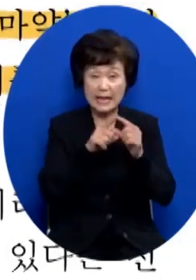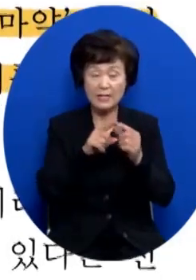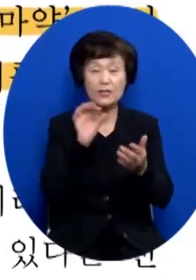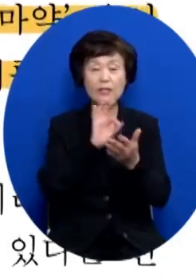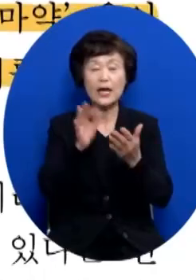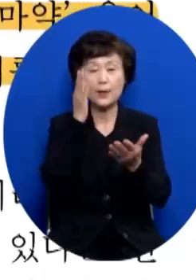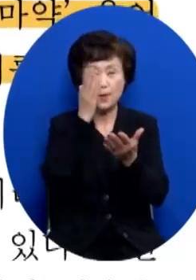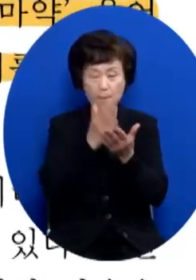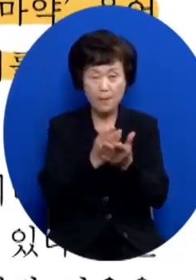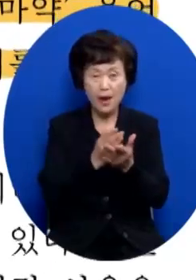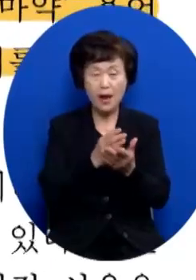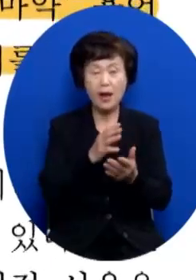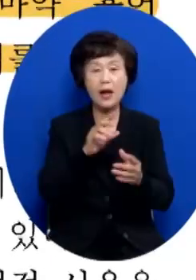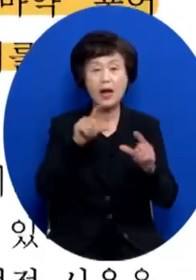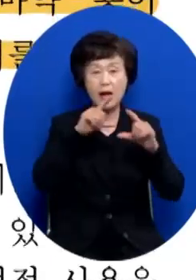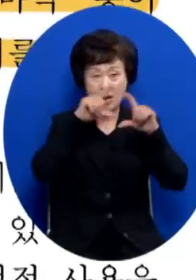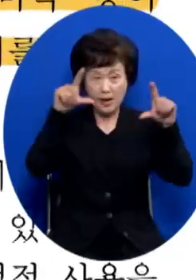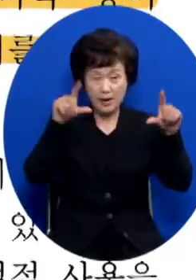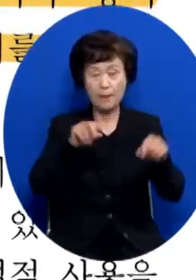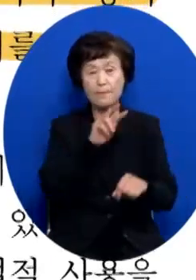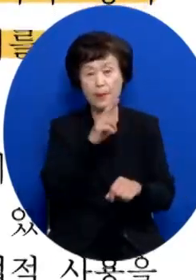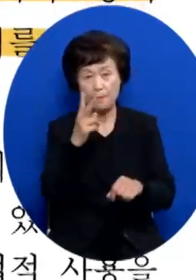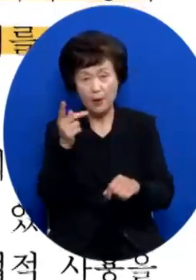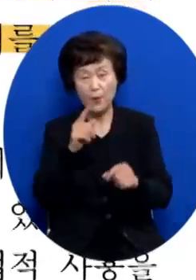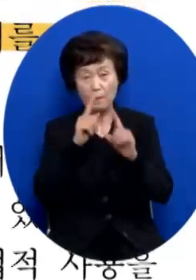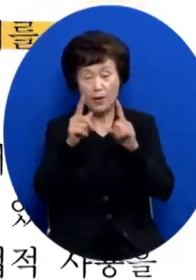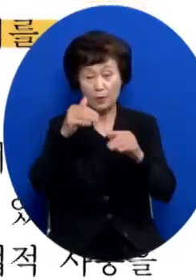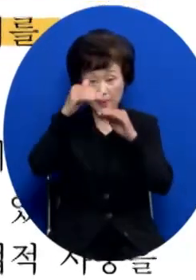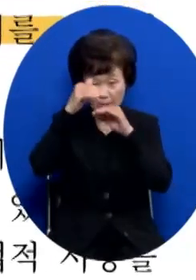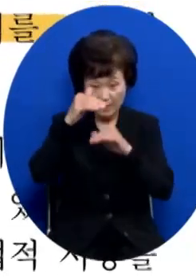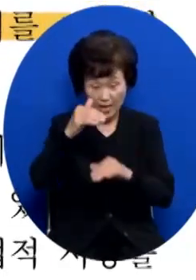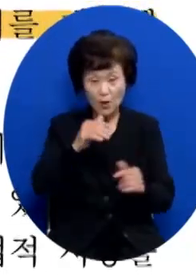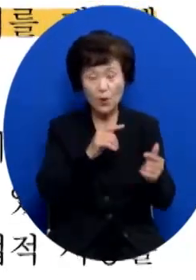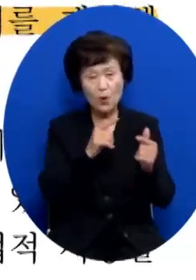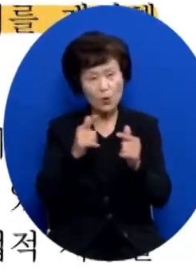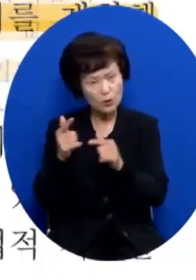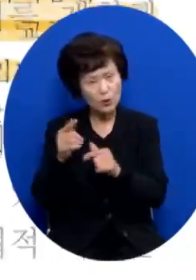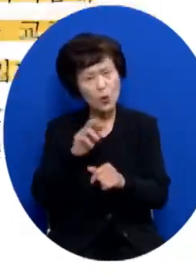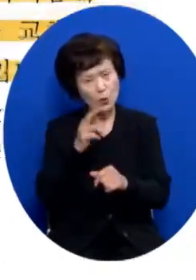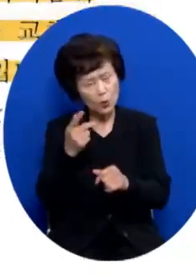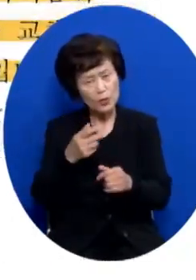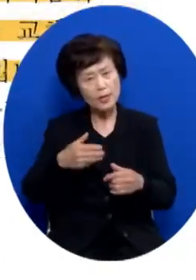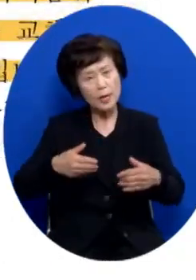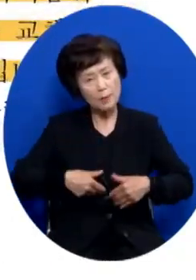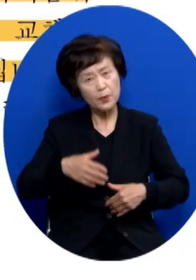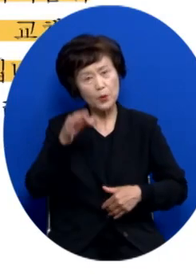밝혔습니다. 식약처는 간판이나 메뉴판의 교체 비용을 지원하는 방안을 마련하는 한편